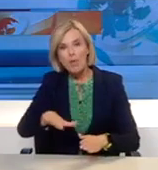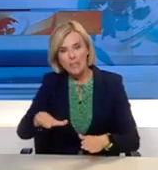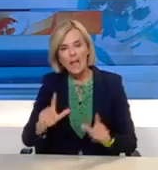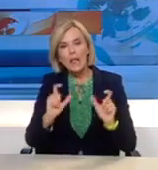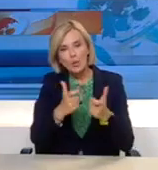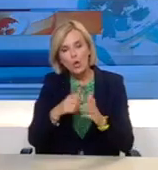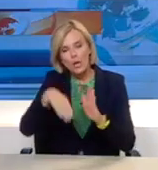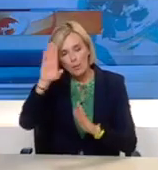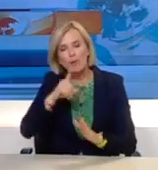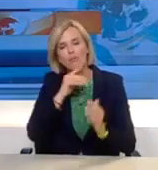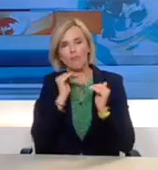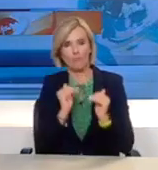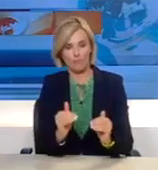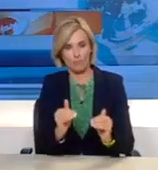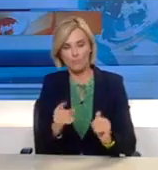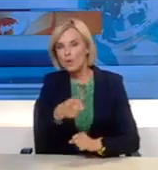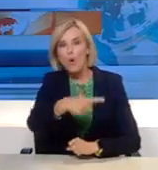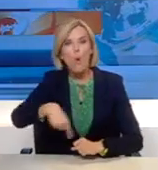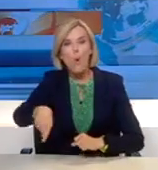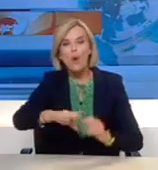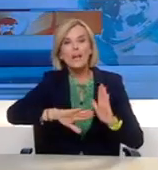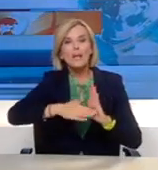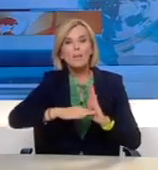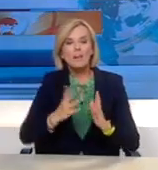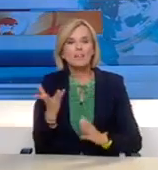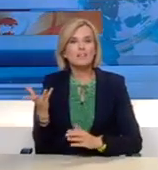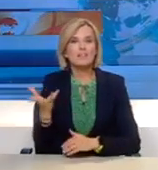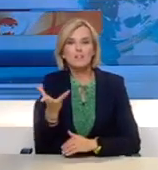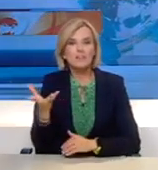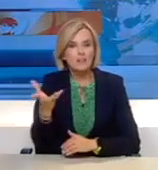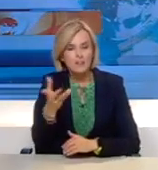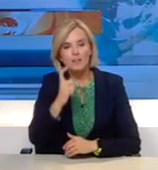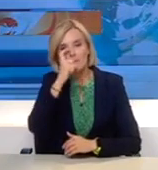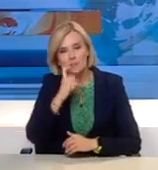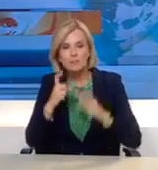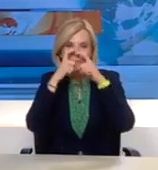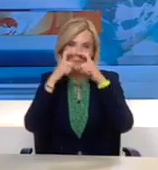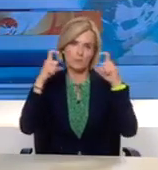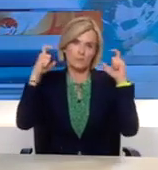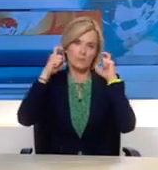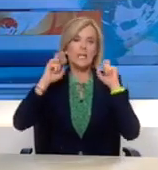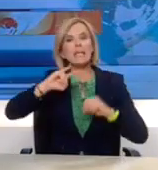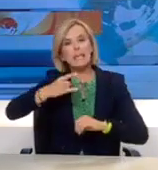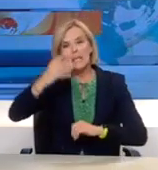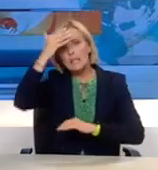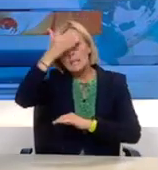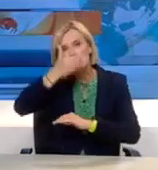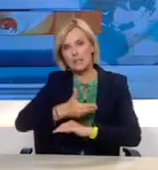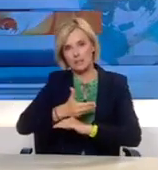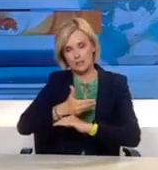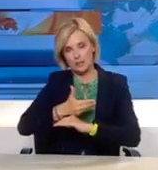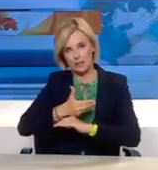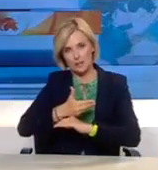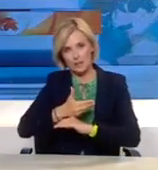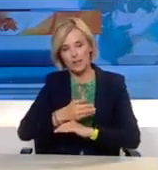ανάλογα με τη θέση εργασίας του προσωπικού υποχρέωση χρήσης μάσκας ή ασπίδας προσώπου. Επιπλέον, τα μέτρα κατά της εμφάνισης και διασποράς του